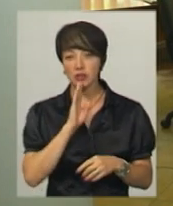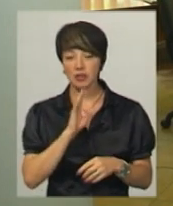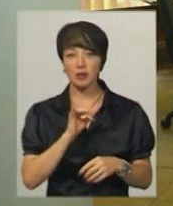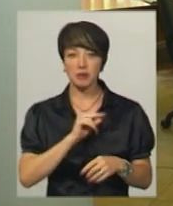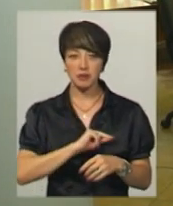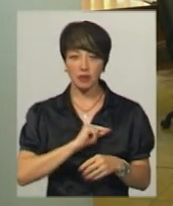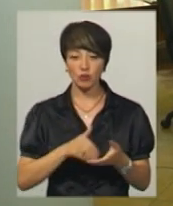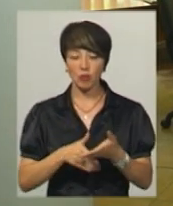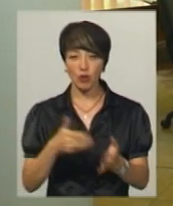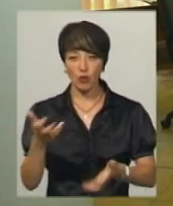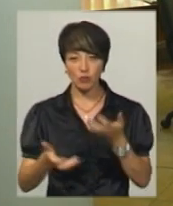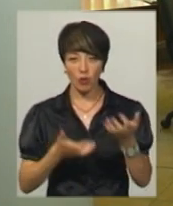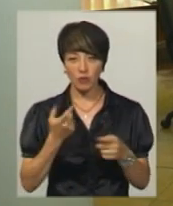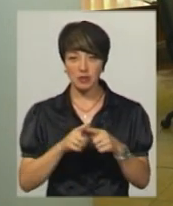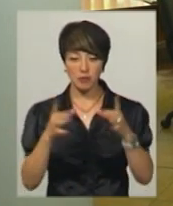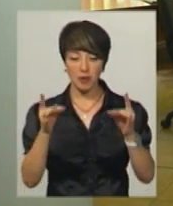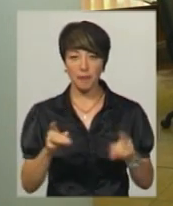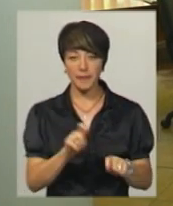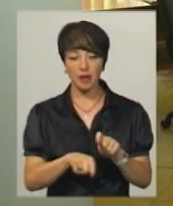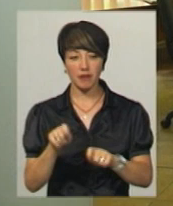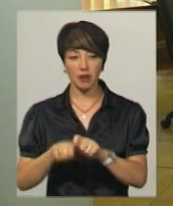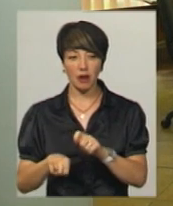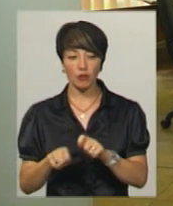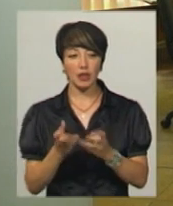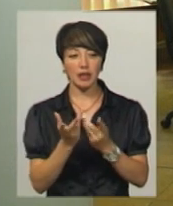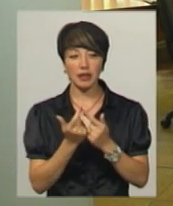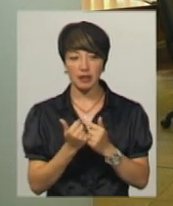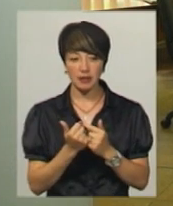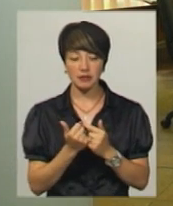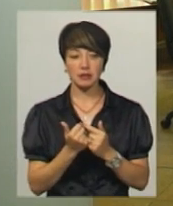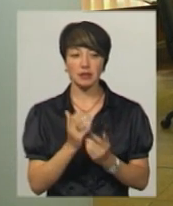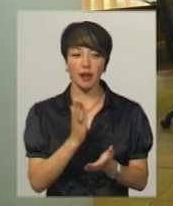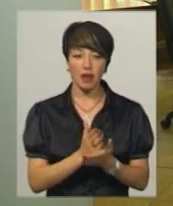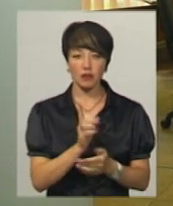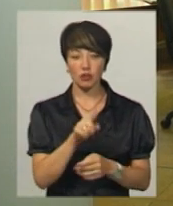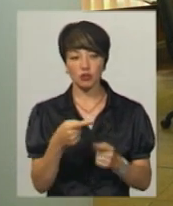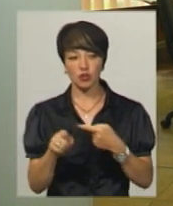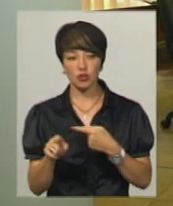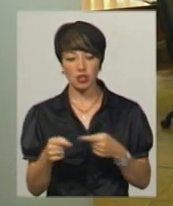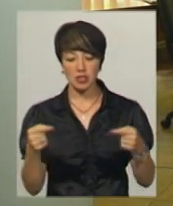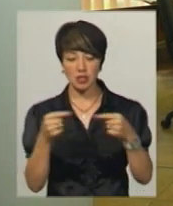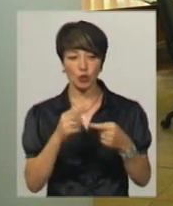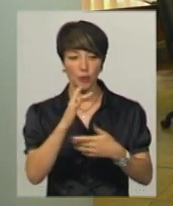допомагають розпаковувати ці бебі-бокси, перевіряють кількість, наявність тих чи інших згідно